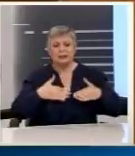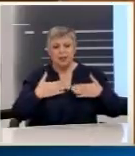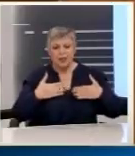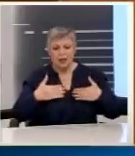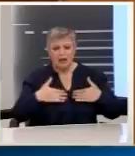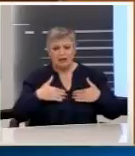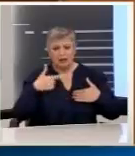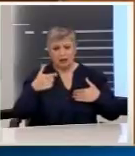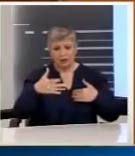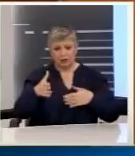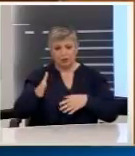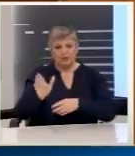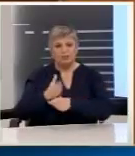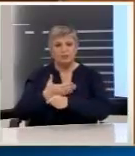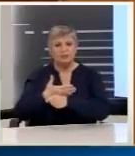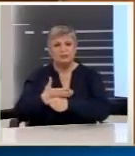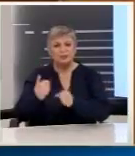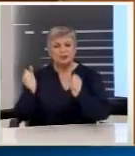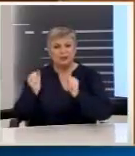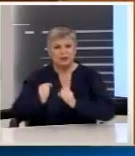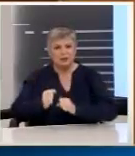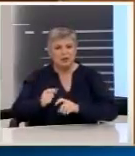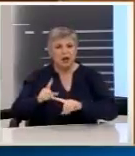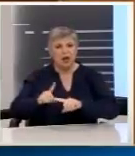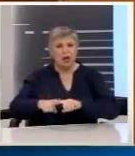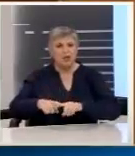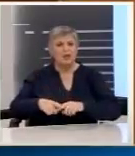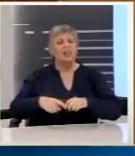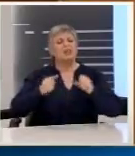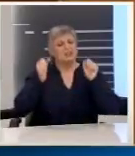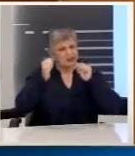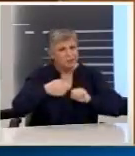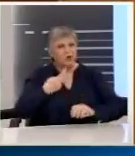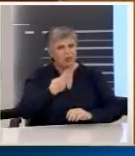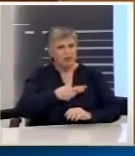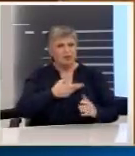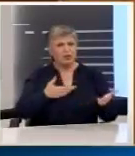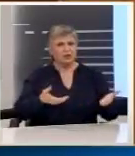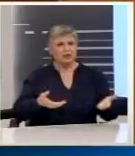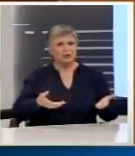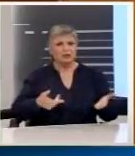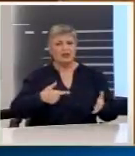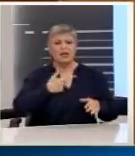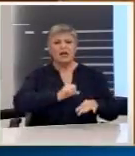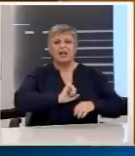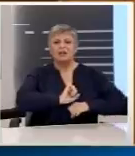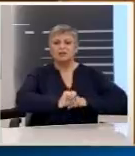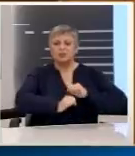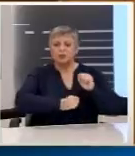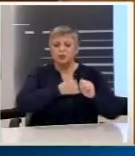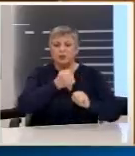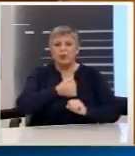πολιτικής. Στην προσπάθειά σας όμως να σπηλώσετε